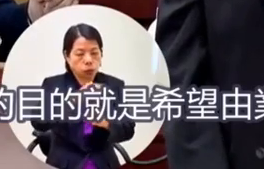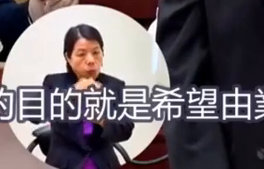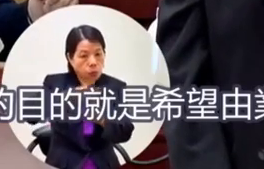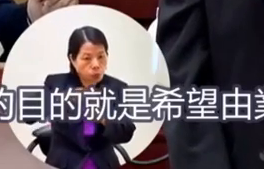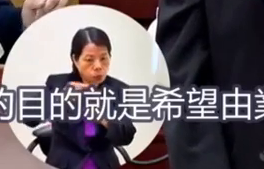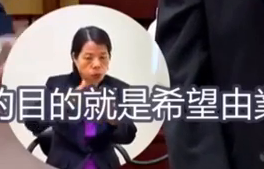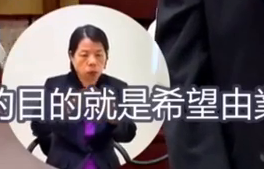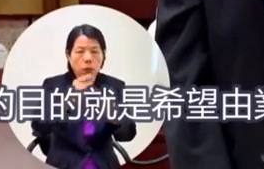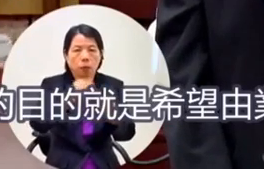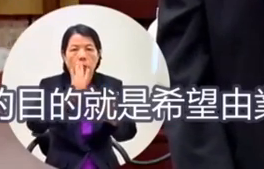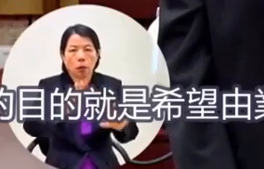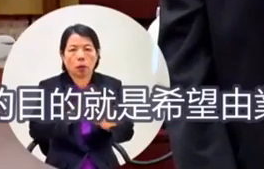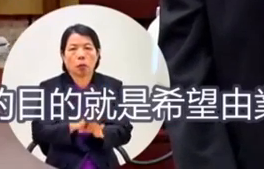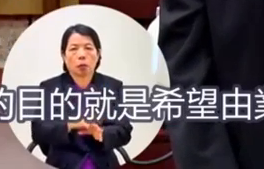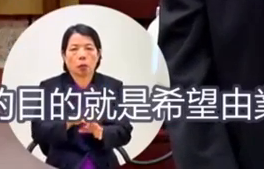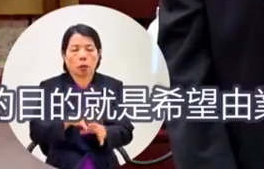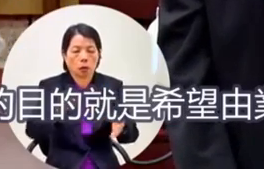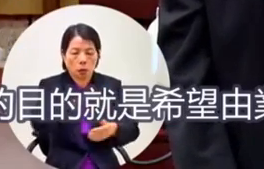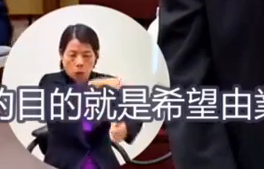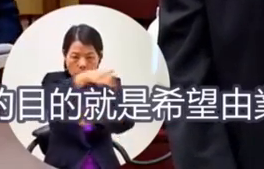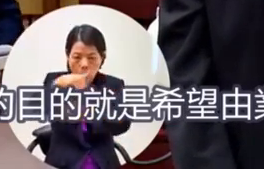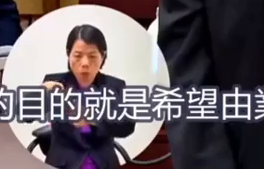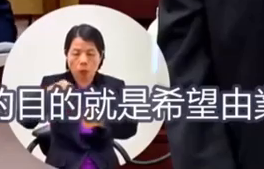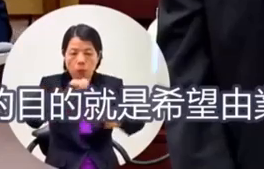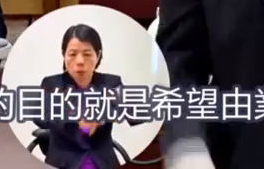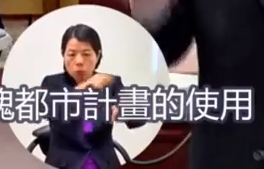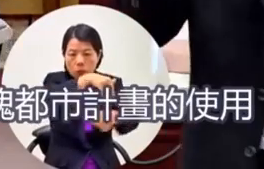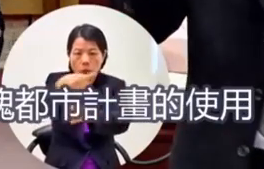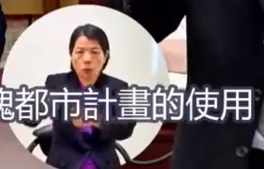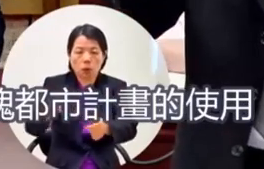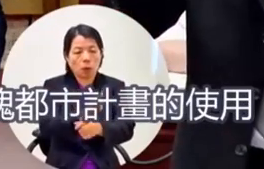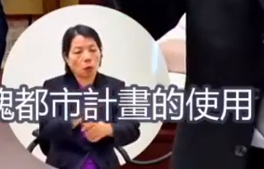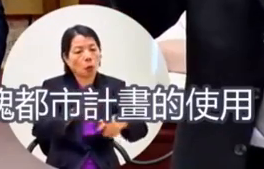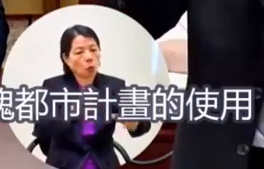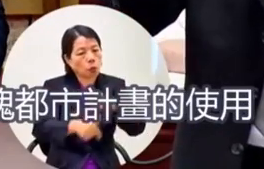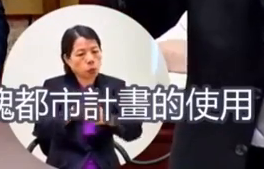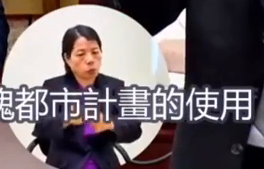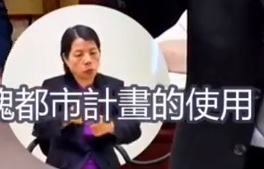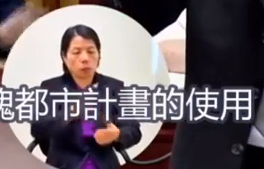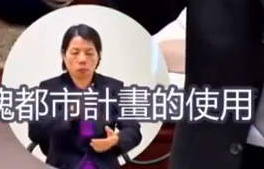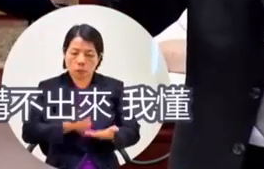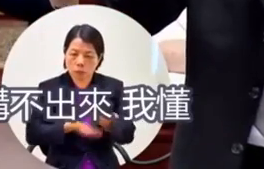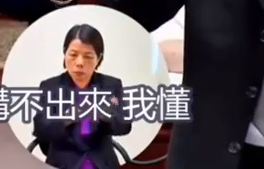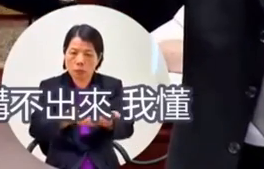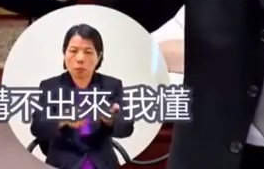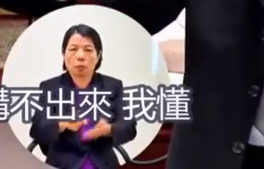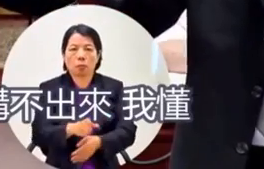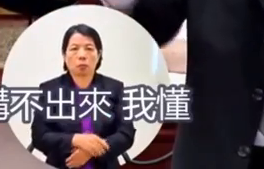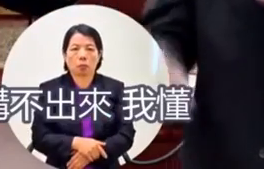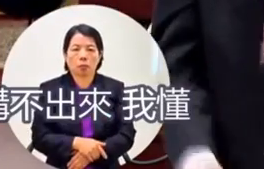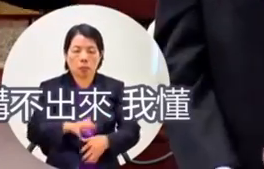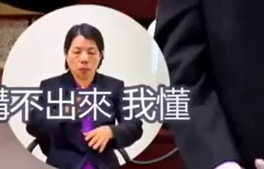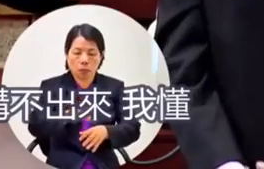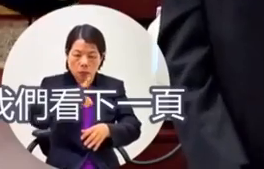们总共开放，这是招商的目的，就是希望由业者来提出。那这一块都市计划的土使用区分， 没关系，第一个